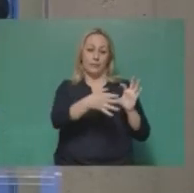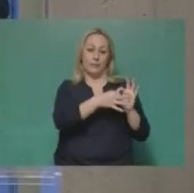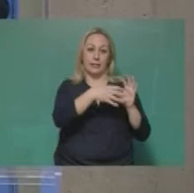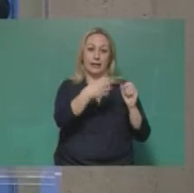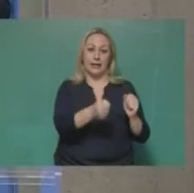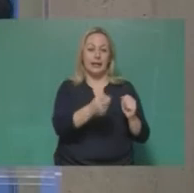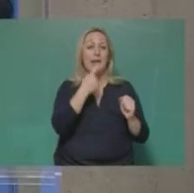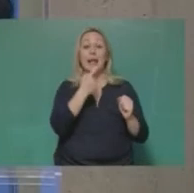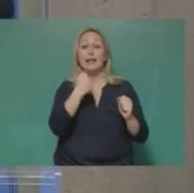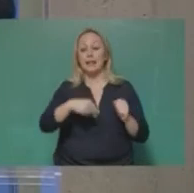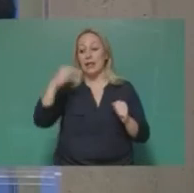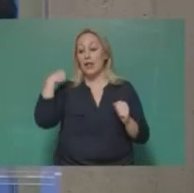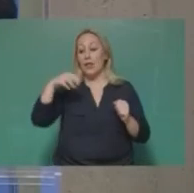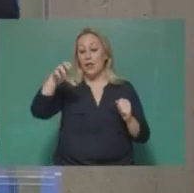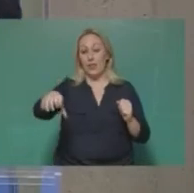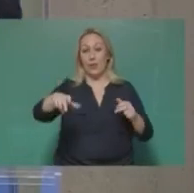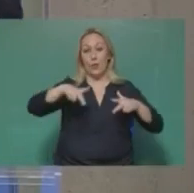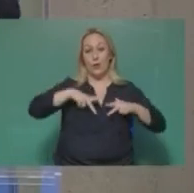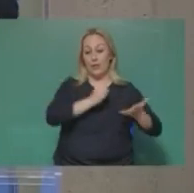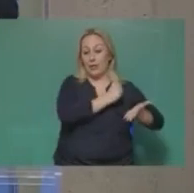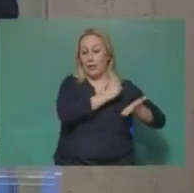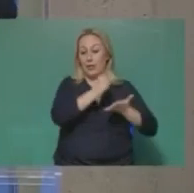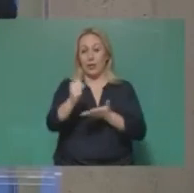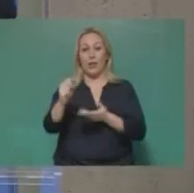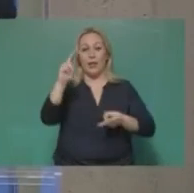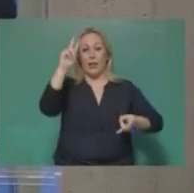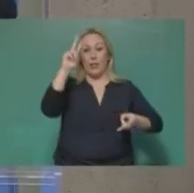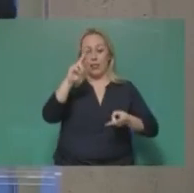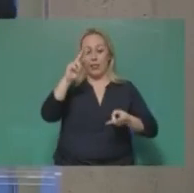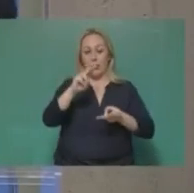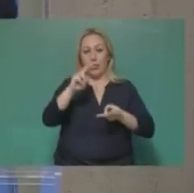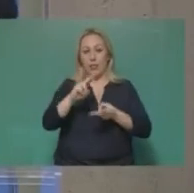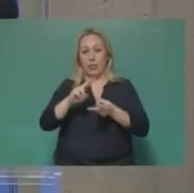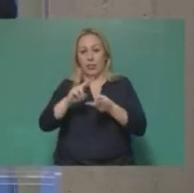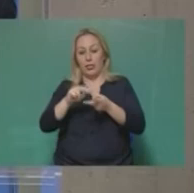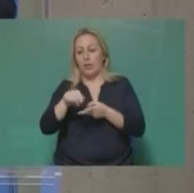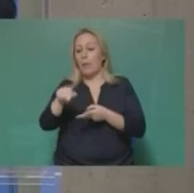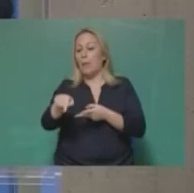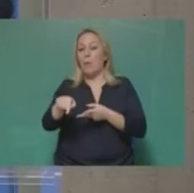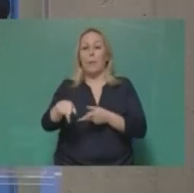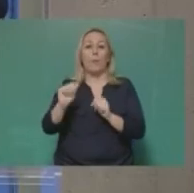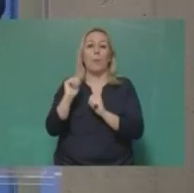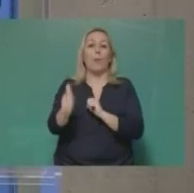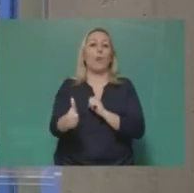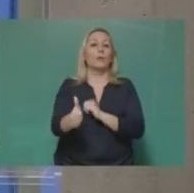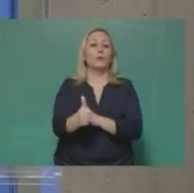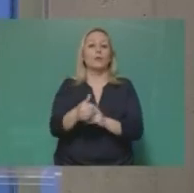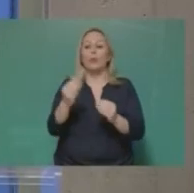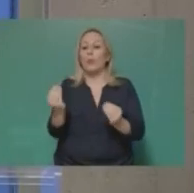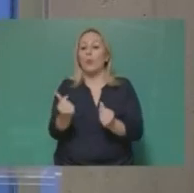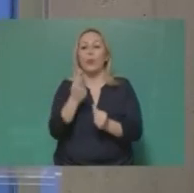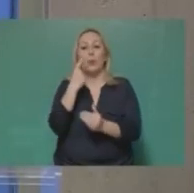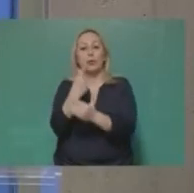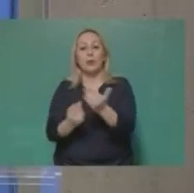ελάχιστα χρήματα και όλο και λιγότερα χρήματα από το κράτος στους Δήμους και βρείτε τρόπο εσείς να καλύψετε τις